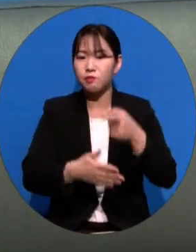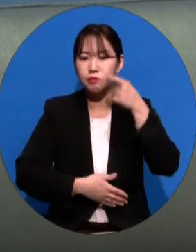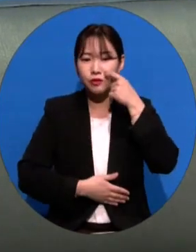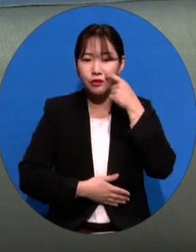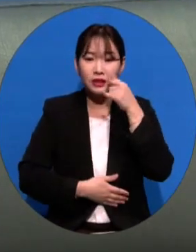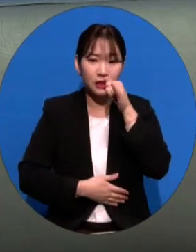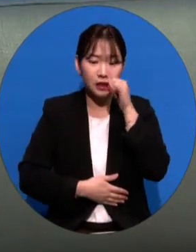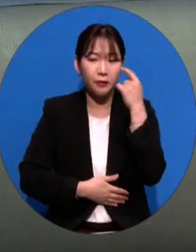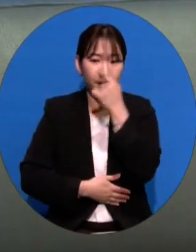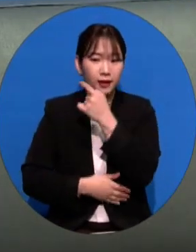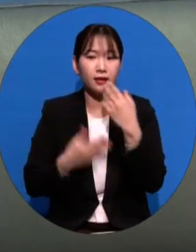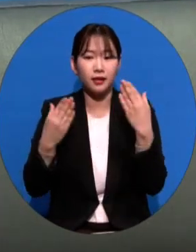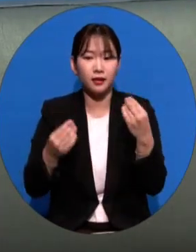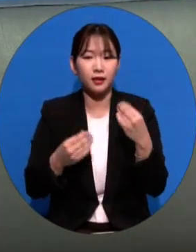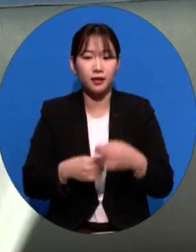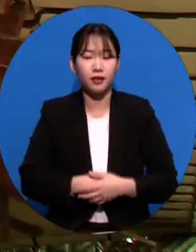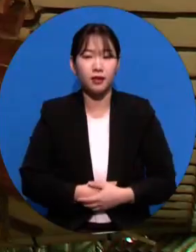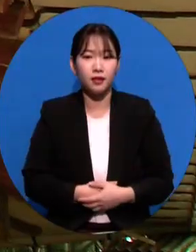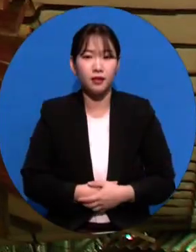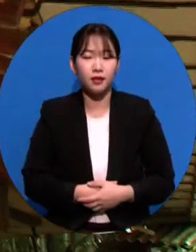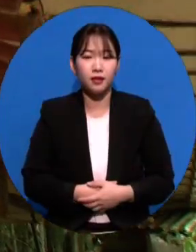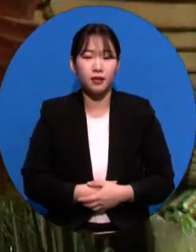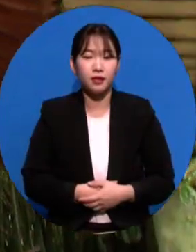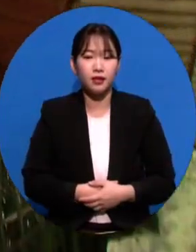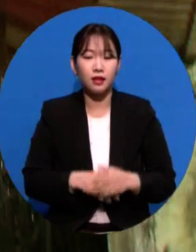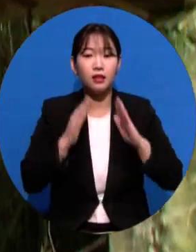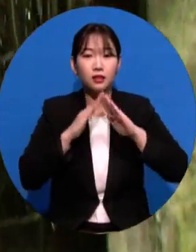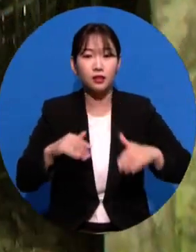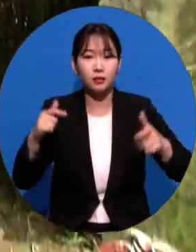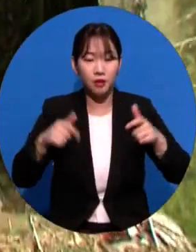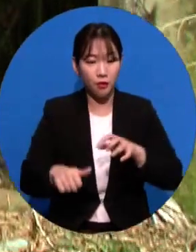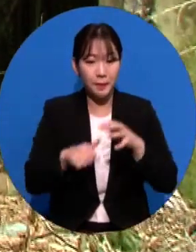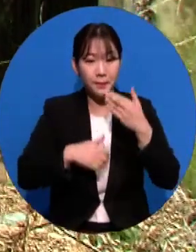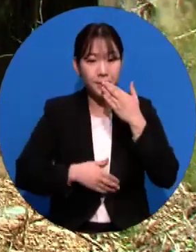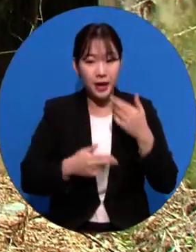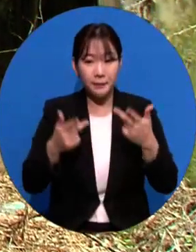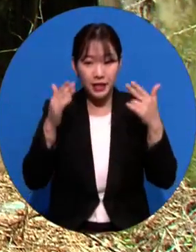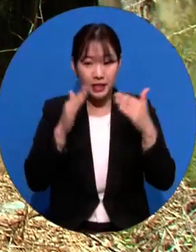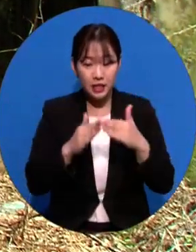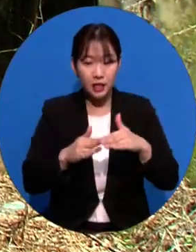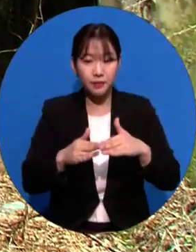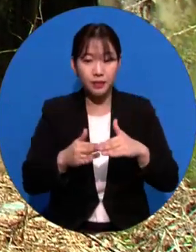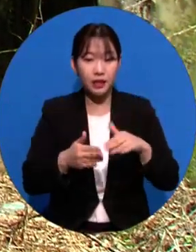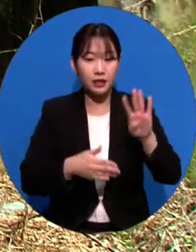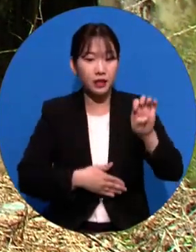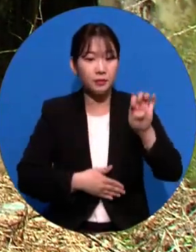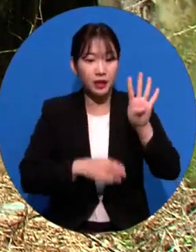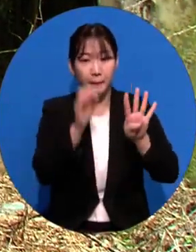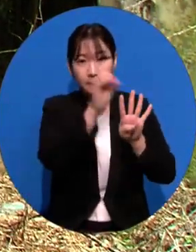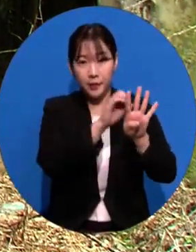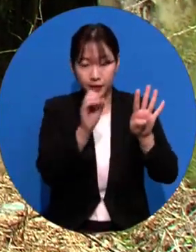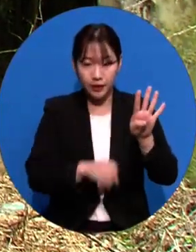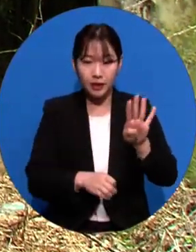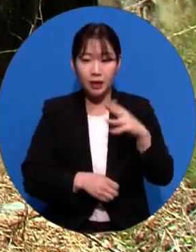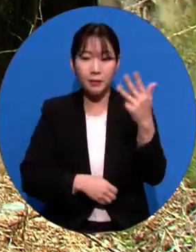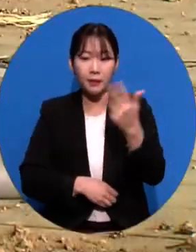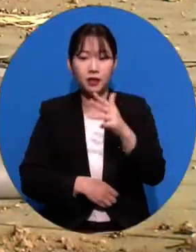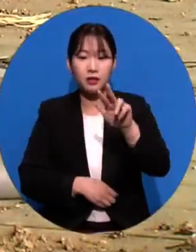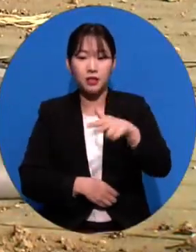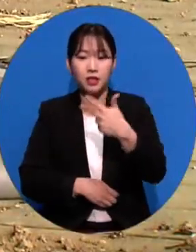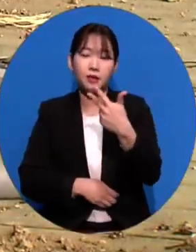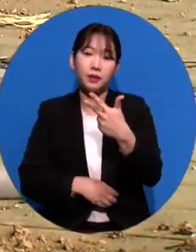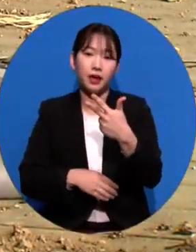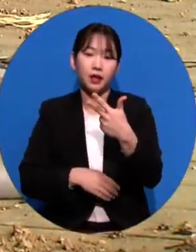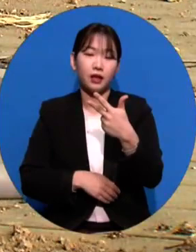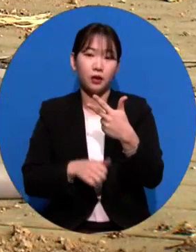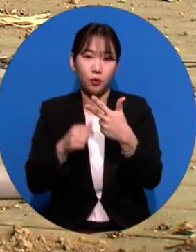되는 것이 확인되었습니다 전남에서 활용할 수 있는 빈집은 전체 44% 인 8천 7백여